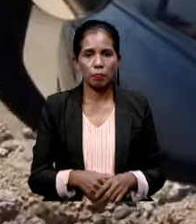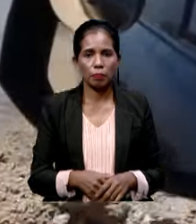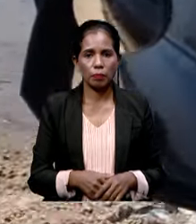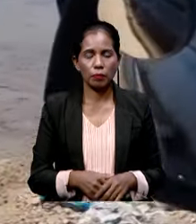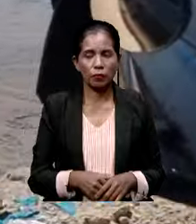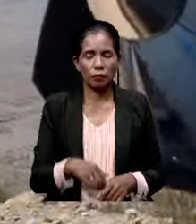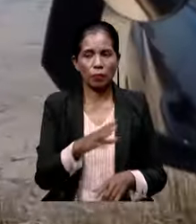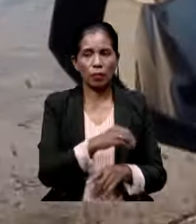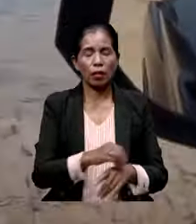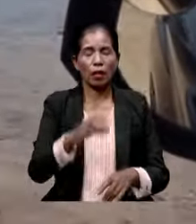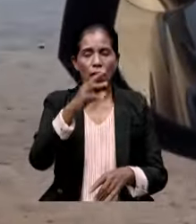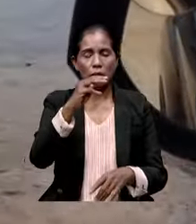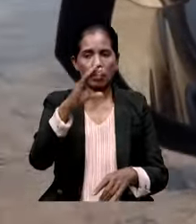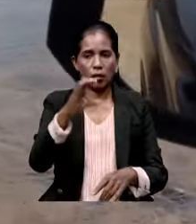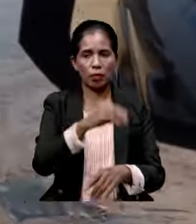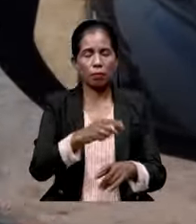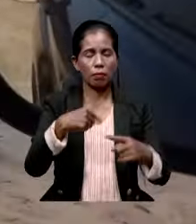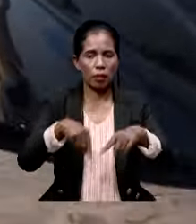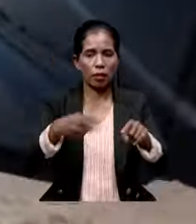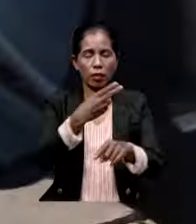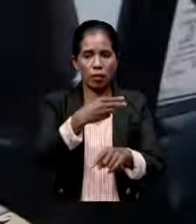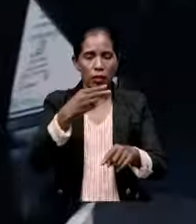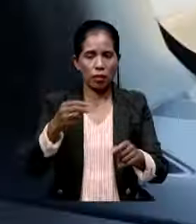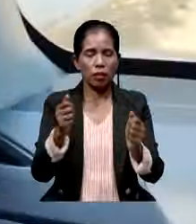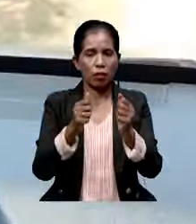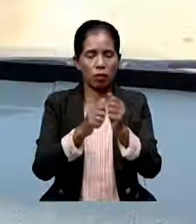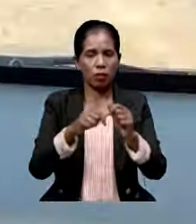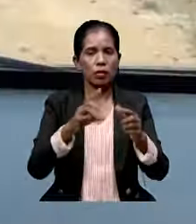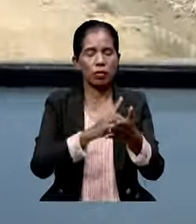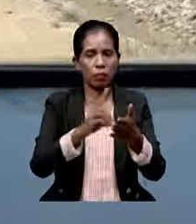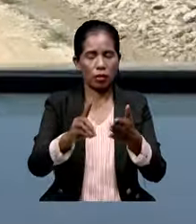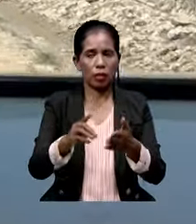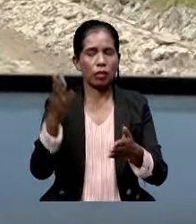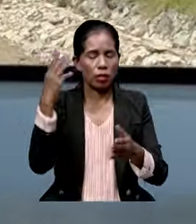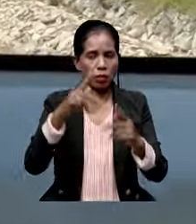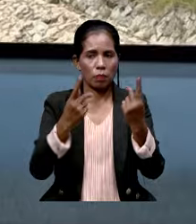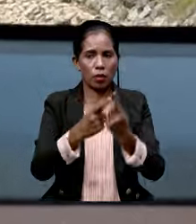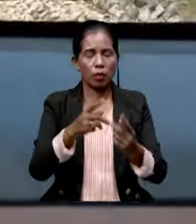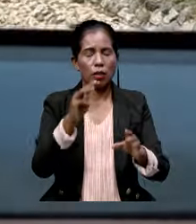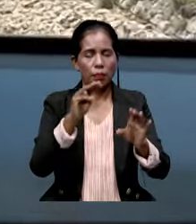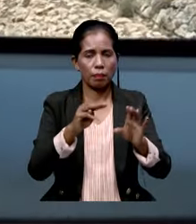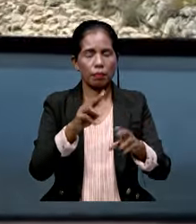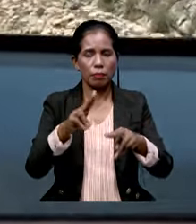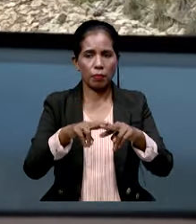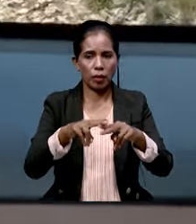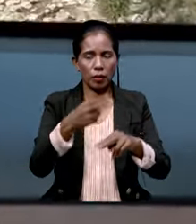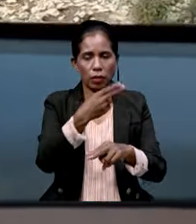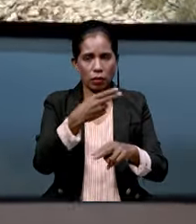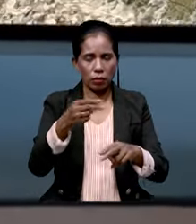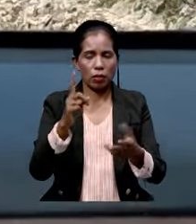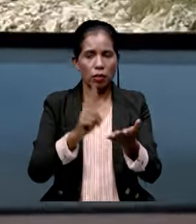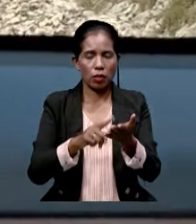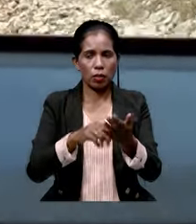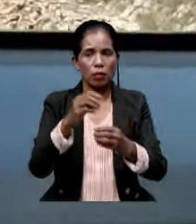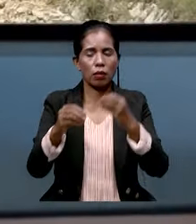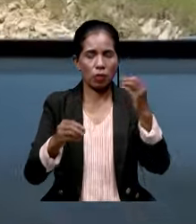Adidu Comércio e Indústria Timor Leste ba Indonésia, honi equipa ia semana koto kalau visita ba companhia masin PT Garam Madura Indonésia, honi diskuti